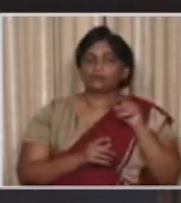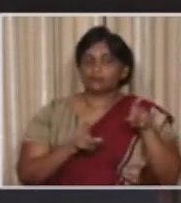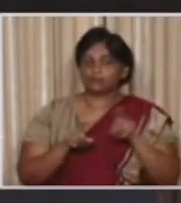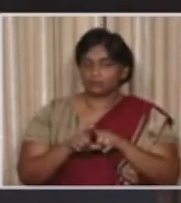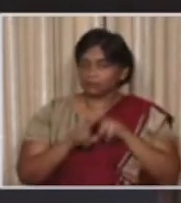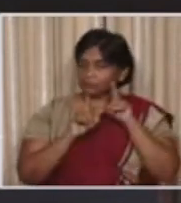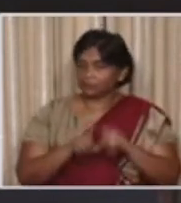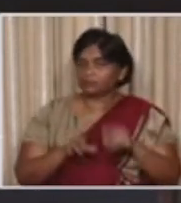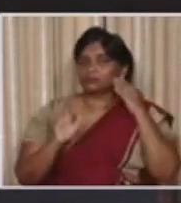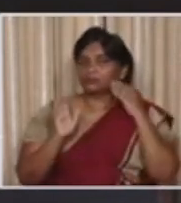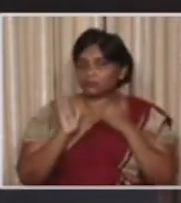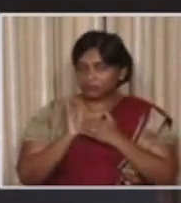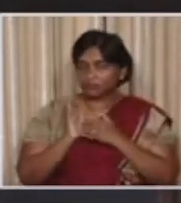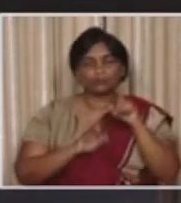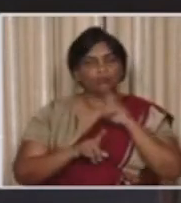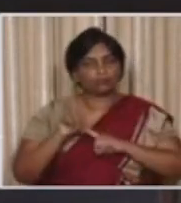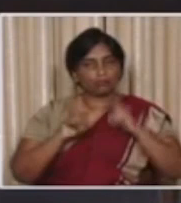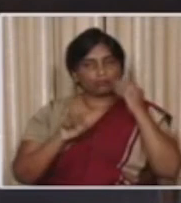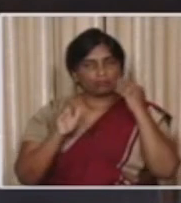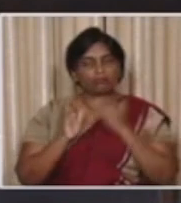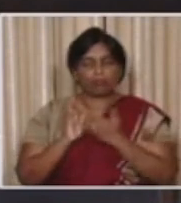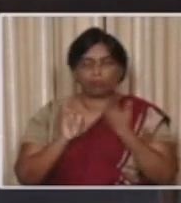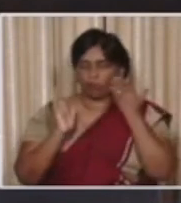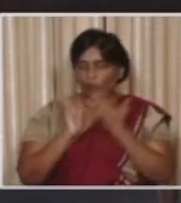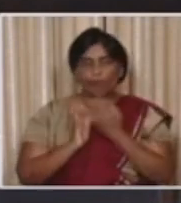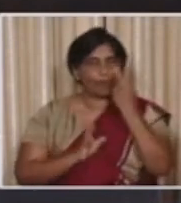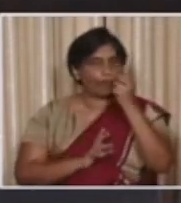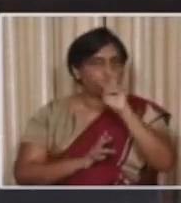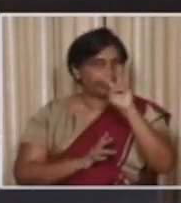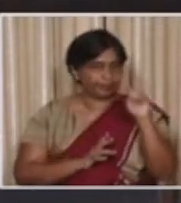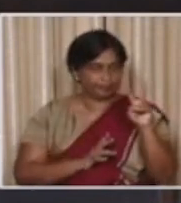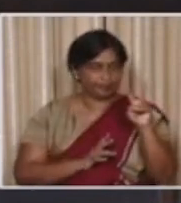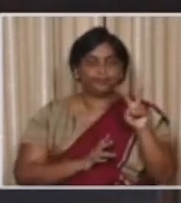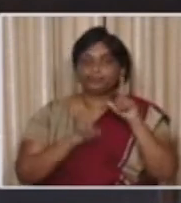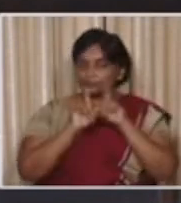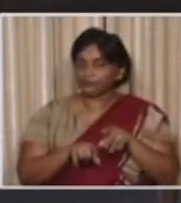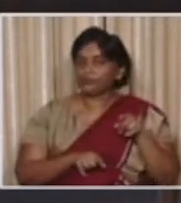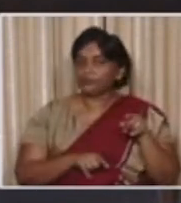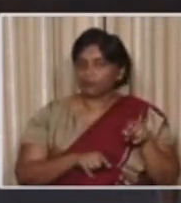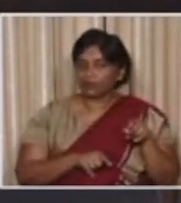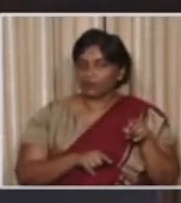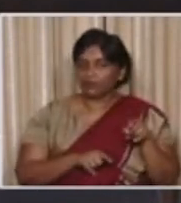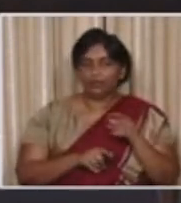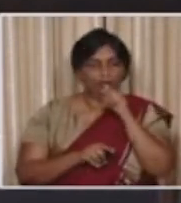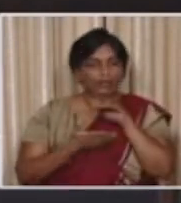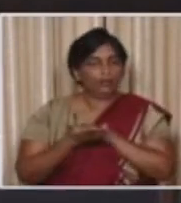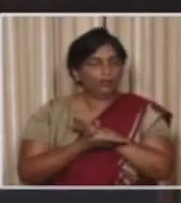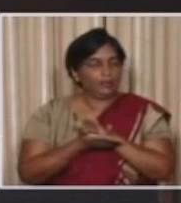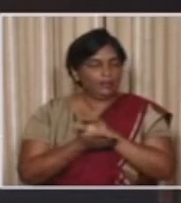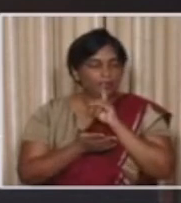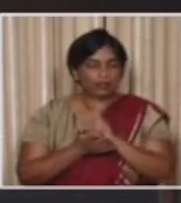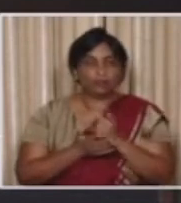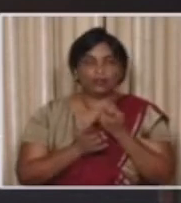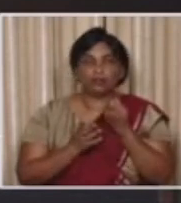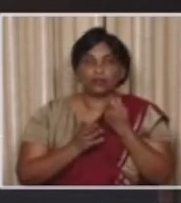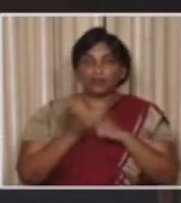නිසා මෙන්න මෙවැනි දේවල් කතා කරනවා මම පෙන්වලා දෙනවා 2022. මේ අනුව පැහැදිලිවම කියනවා මිලයි